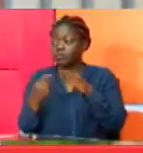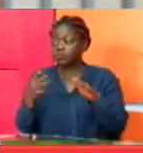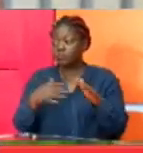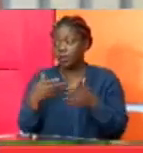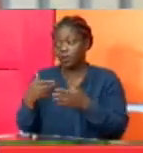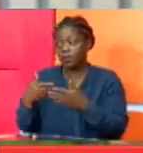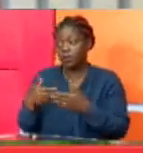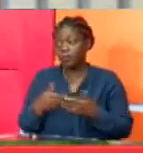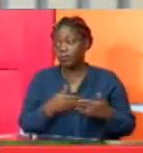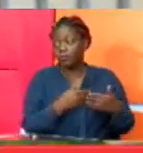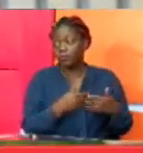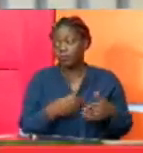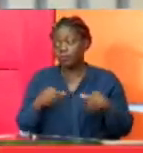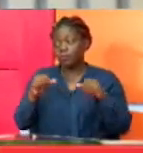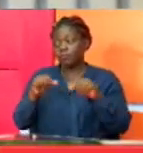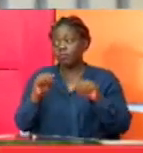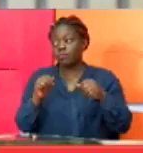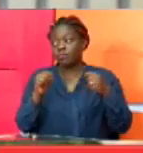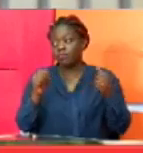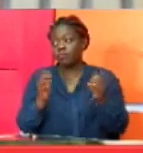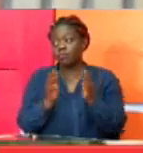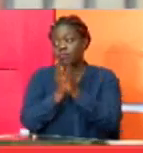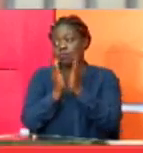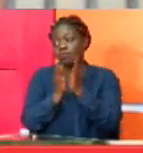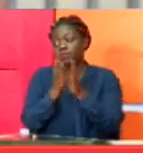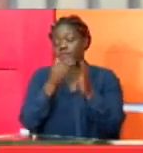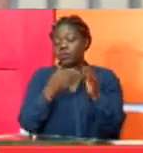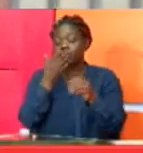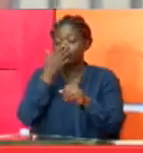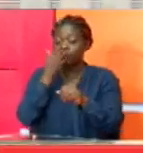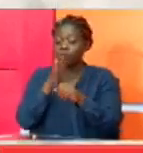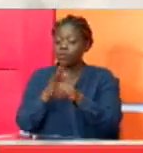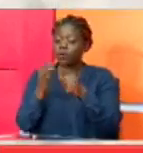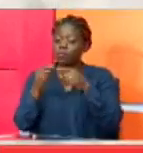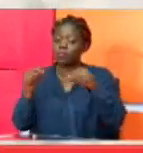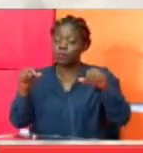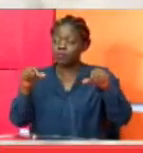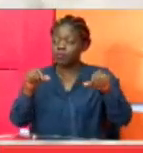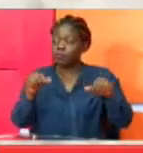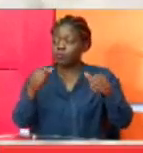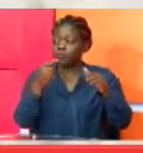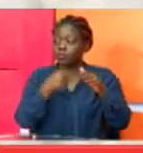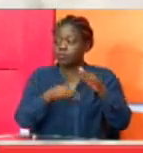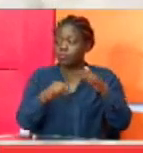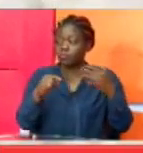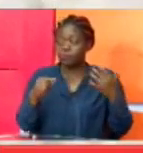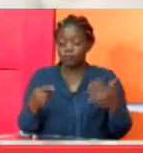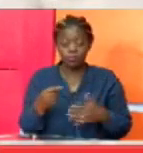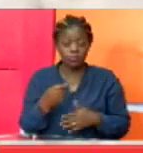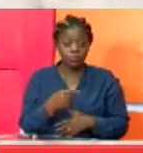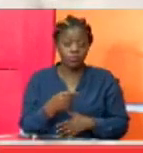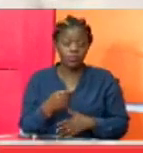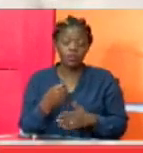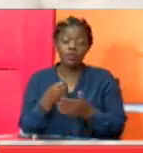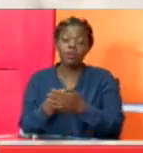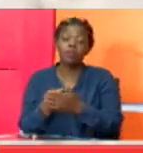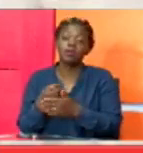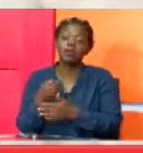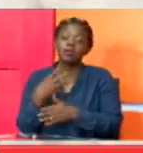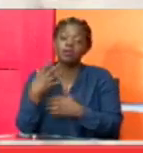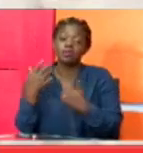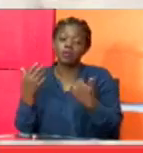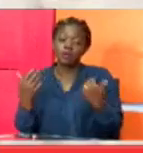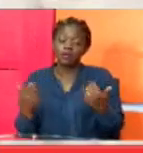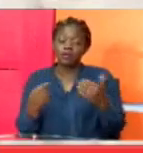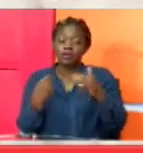wange gyali mumbi sisobola kubagamba mbu epromisinga naye embeera mbi. Bategeeza nti n'eddagala eryetaagisa lya bbeeyi nnyo nga kati